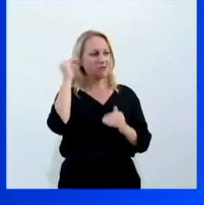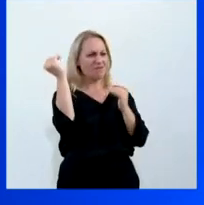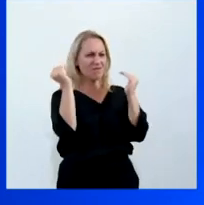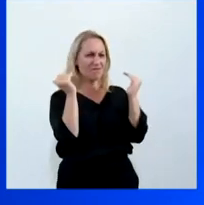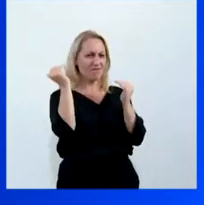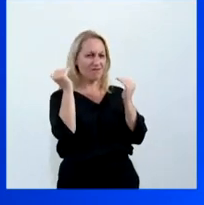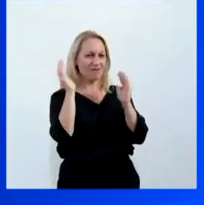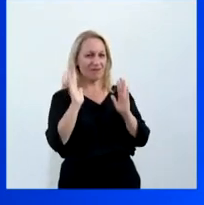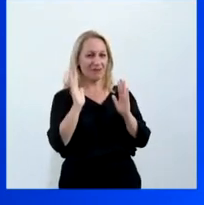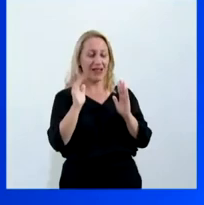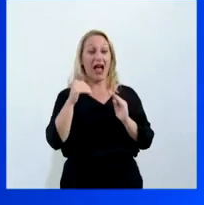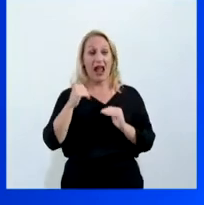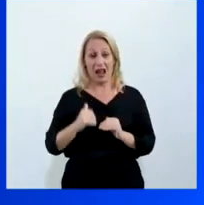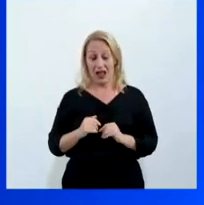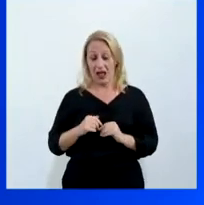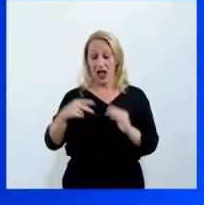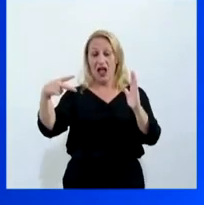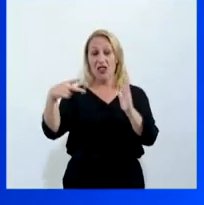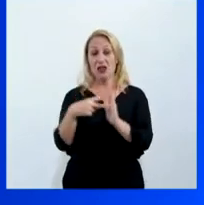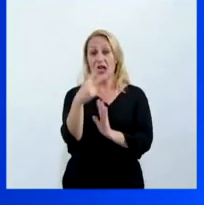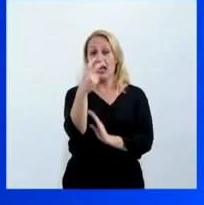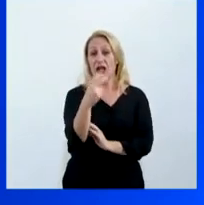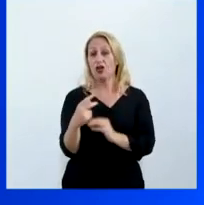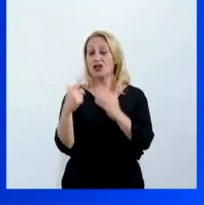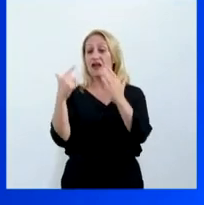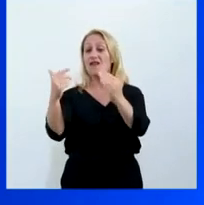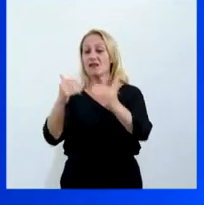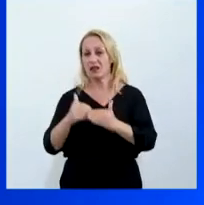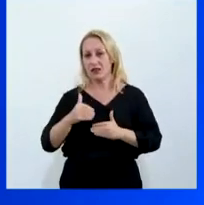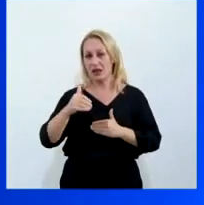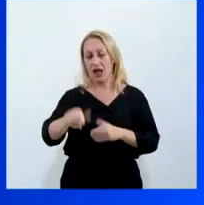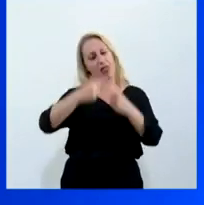θα είναι πολύ διαφορετική από ό,τι είναι σήμερα. Ήδη η Θεσσαλονίκη είναι